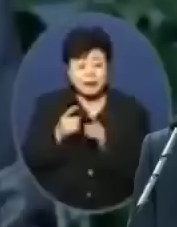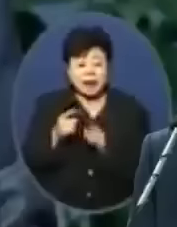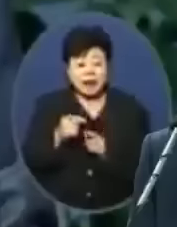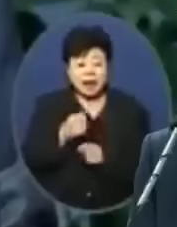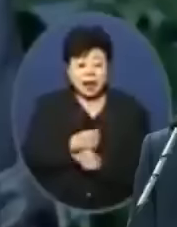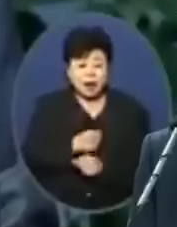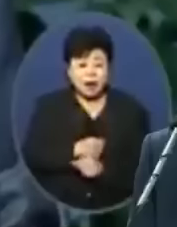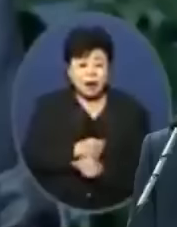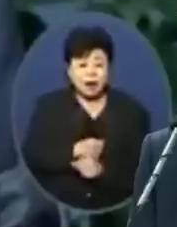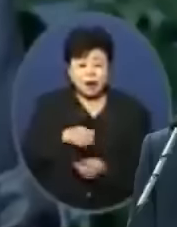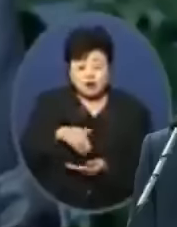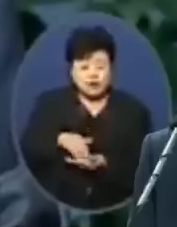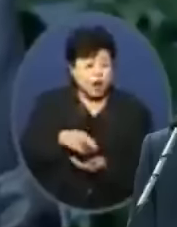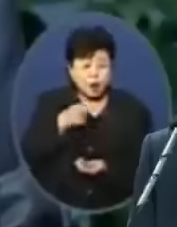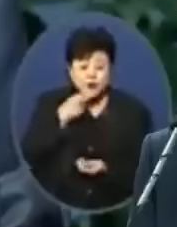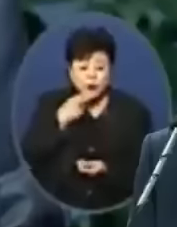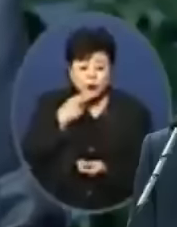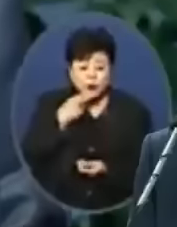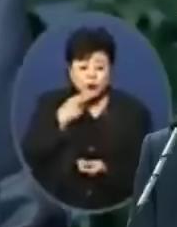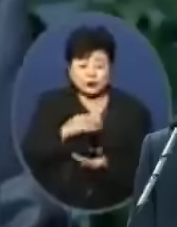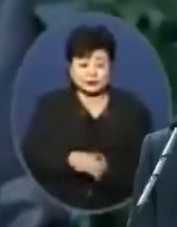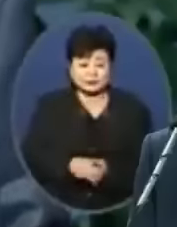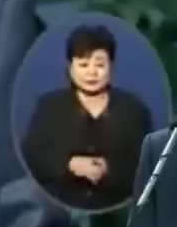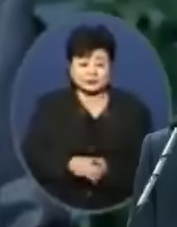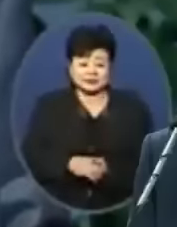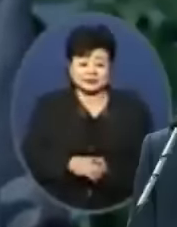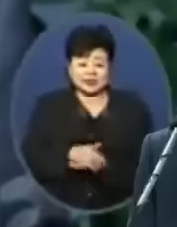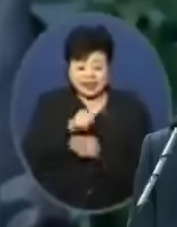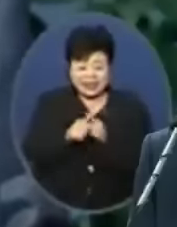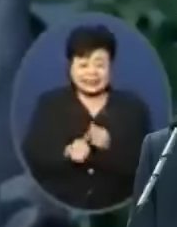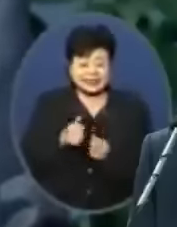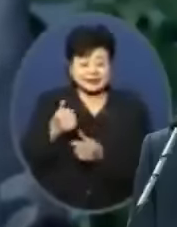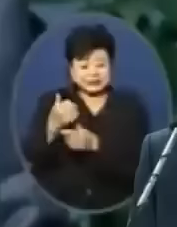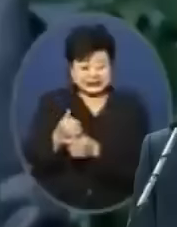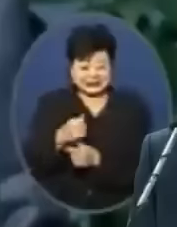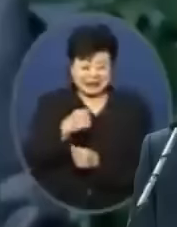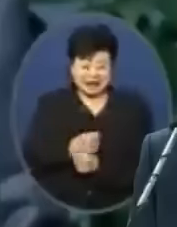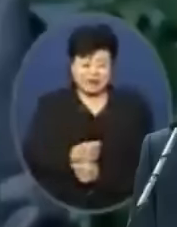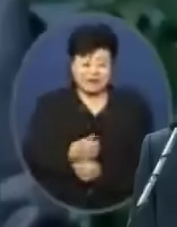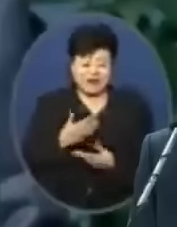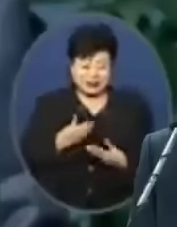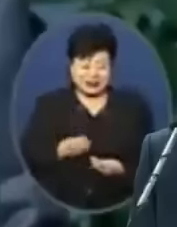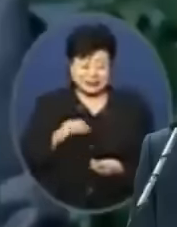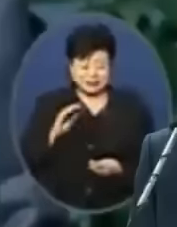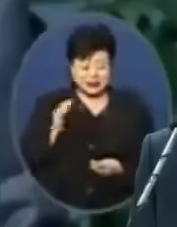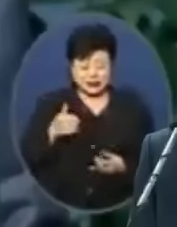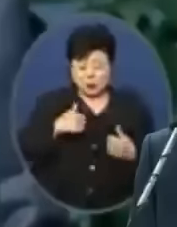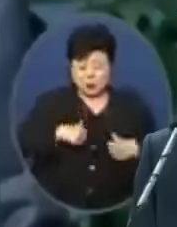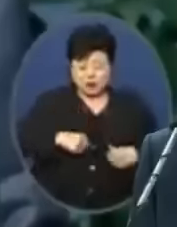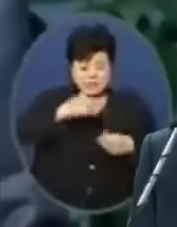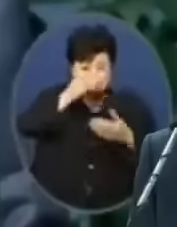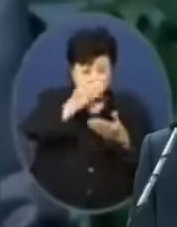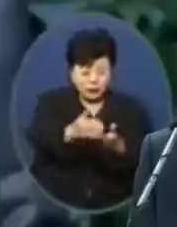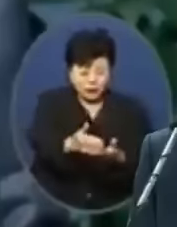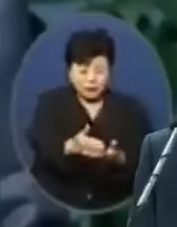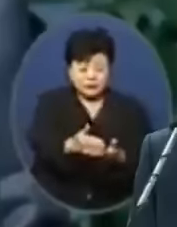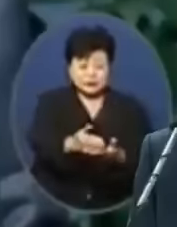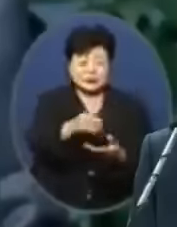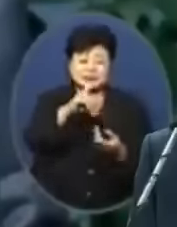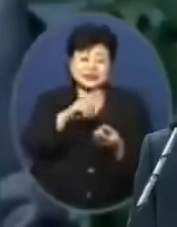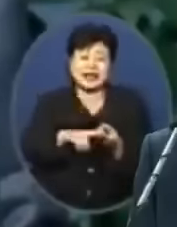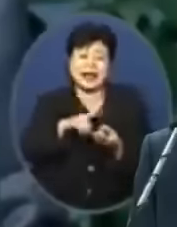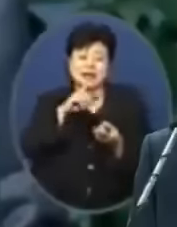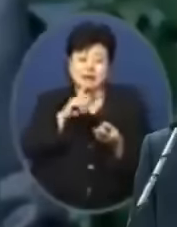말씀해놓고 난 다음에 후회하지 않습니다. 그러므로 하나님을 의지하고 낙심이 될지라도 포기하지 말고 그대로